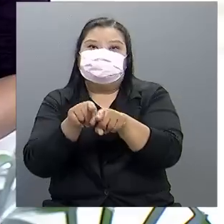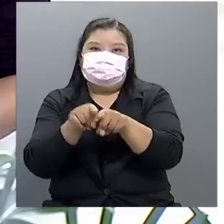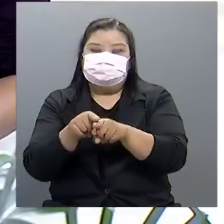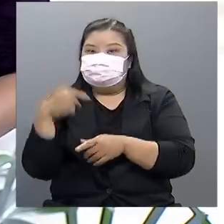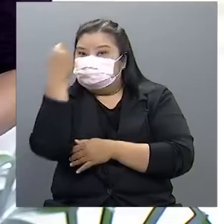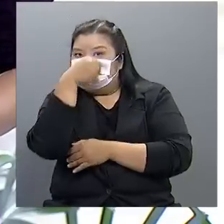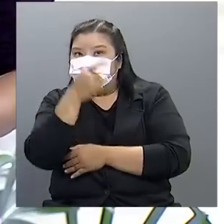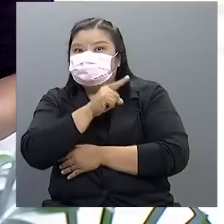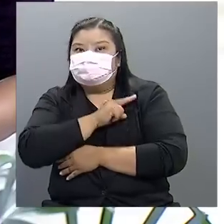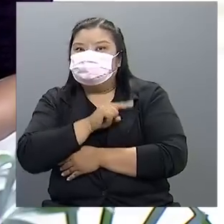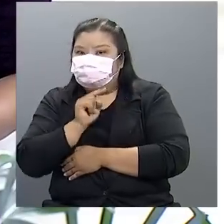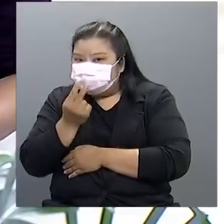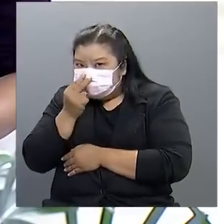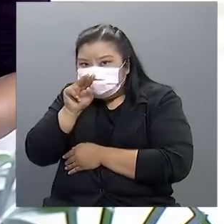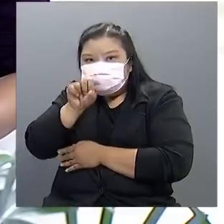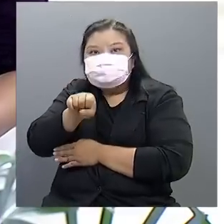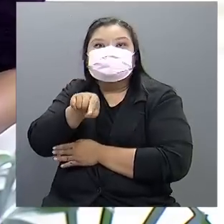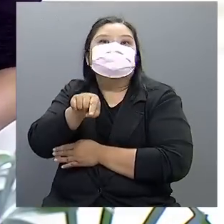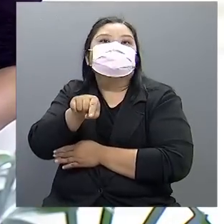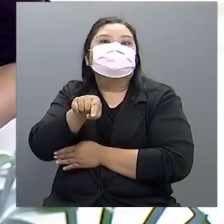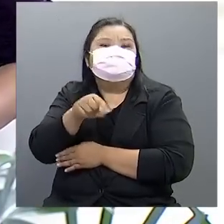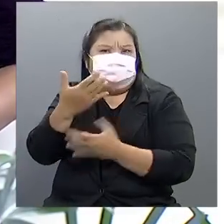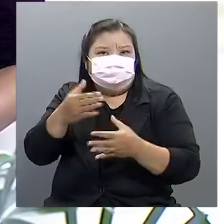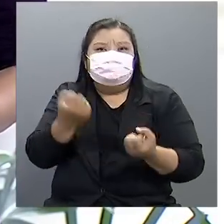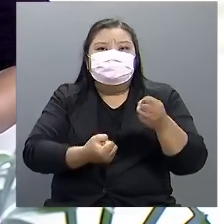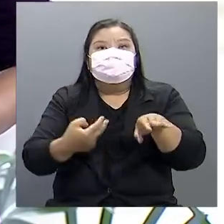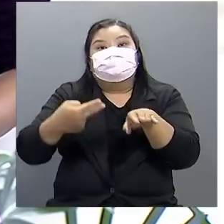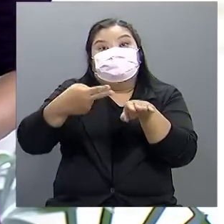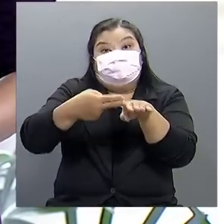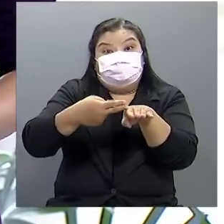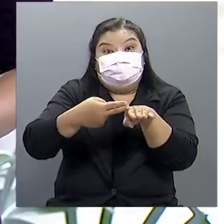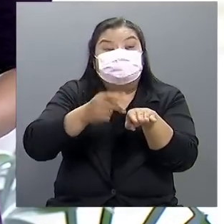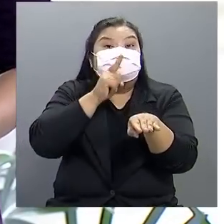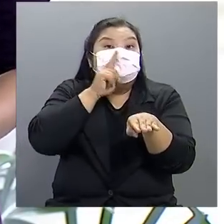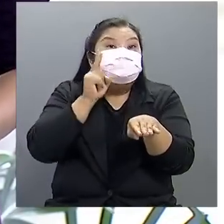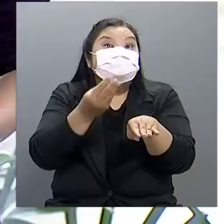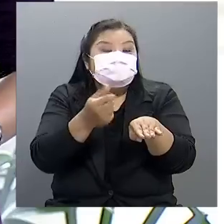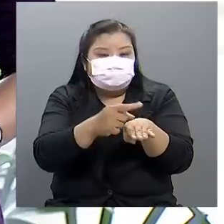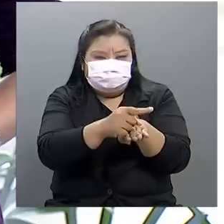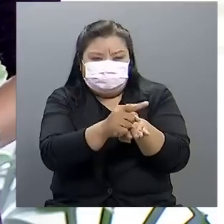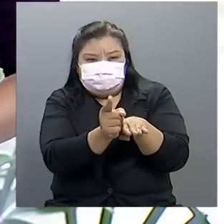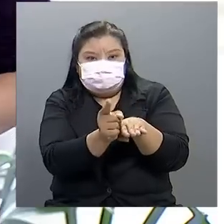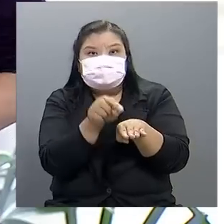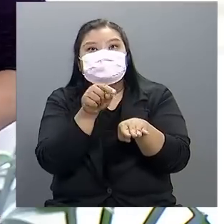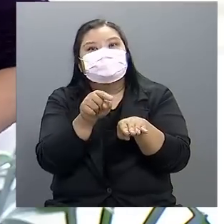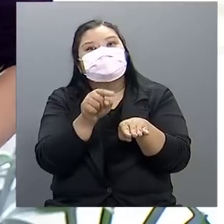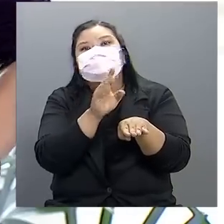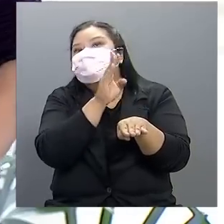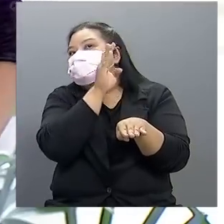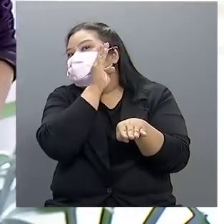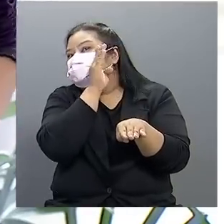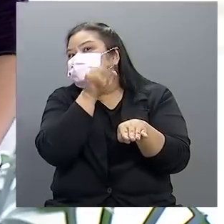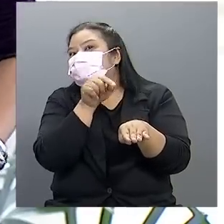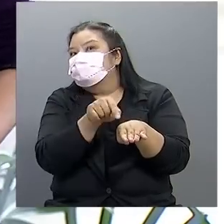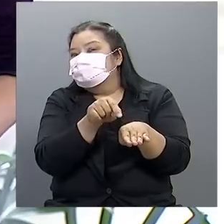สอบด้เหมอนกันนะคะว่าเติมน้มันาน breathtaking perfectlyันนี้กต้